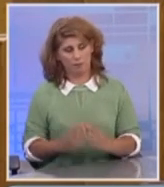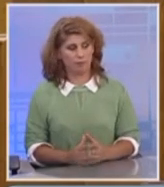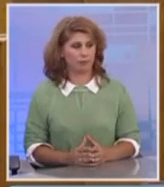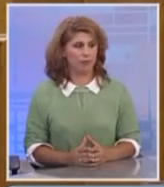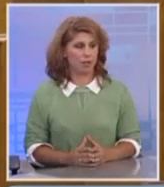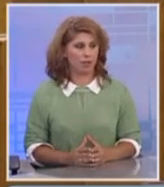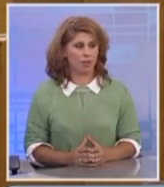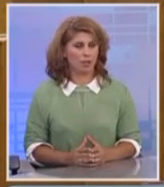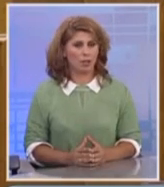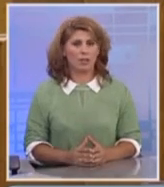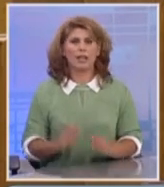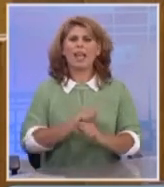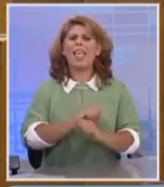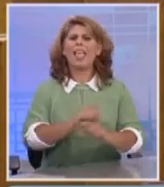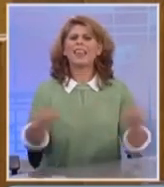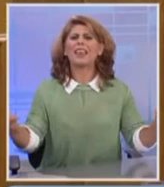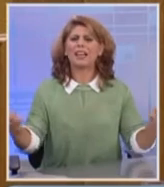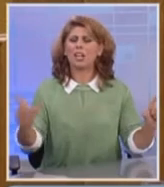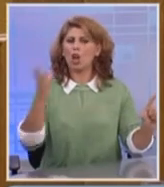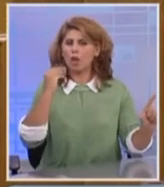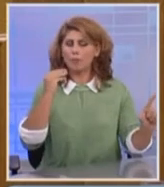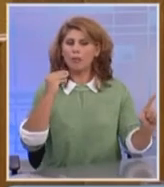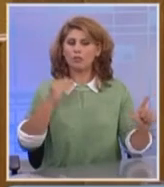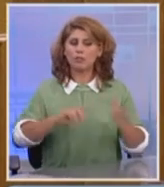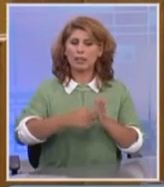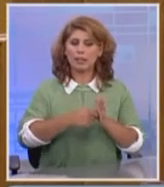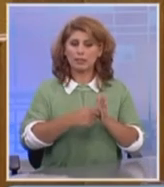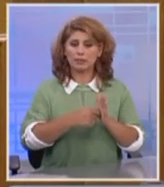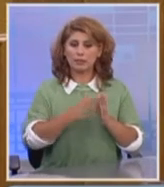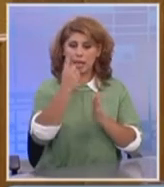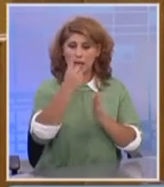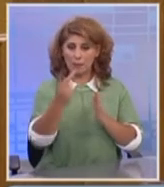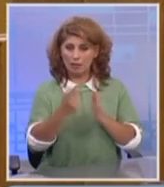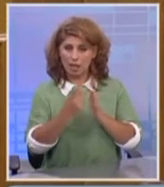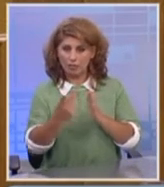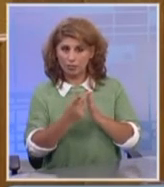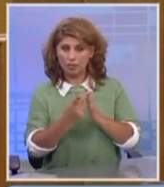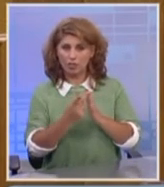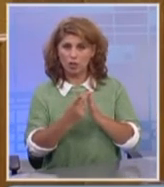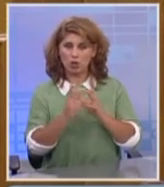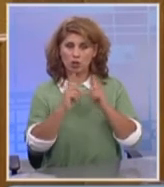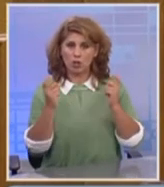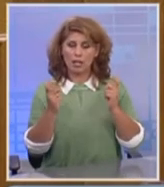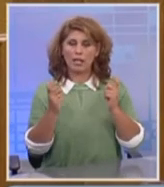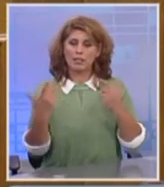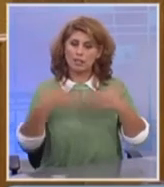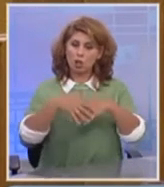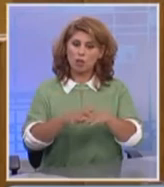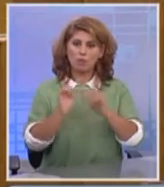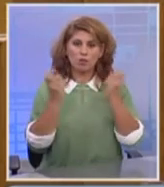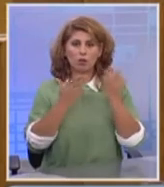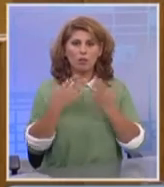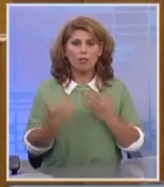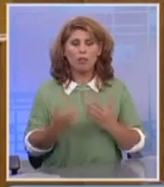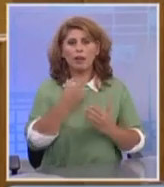η εγκύκλειό σας να κλείσει ένα από τα δύο τμήματα ένταξης σε συγχωνευμένα σχολεία τη στιγμή που υπάρχει ανάγκη